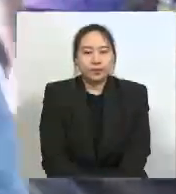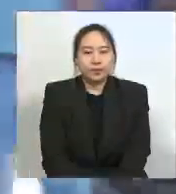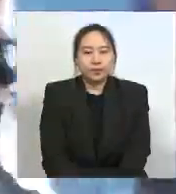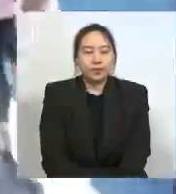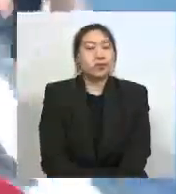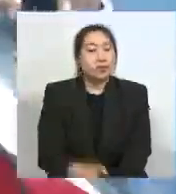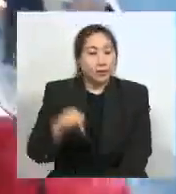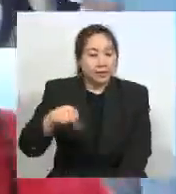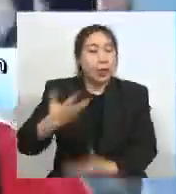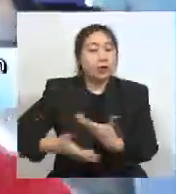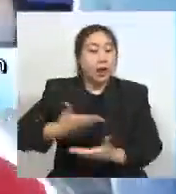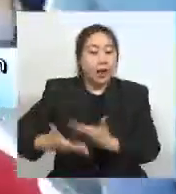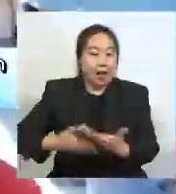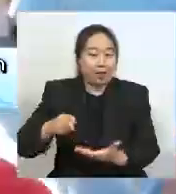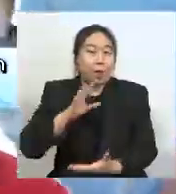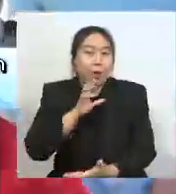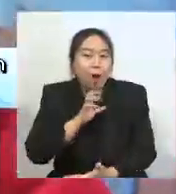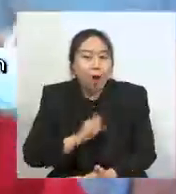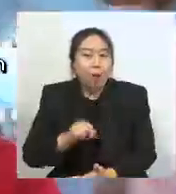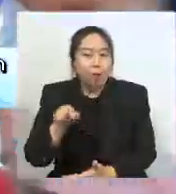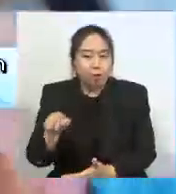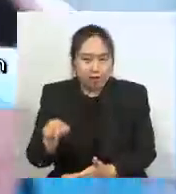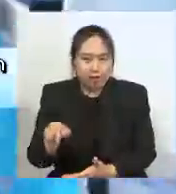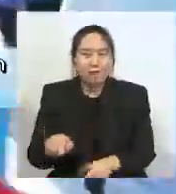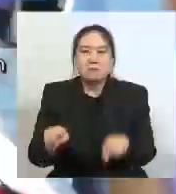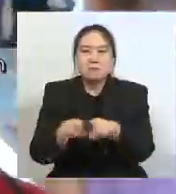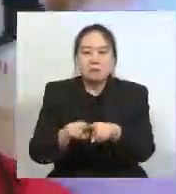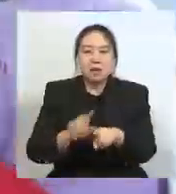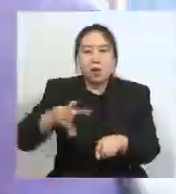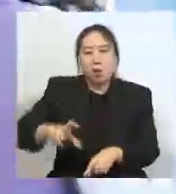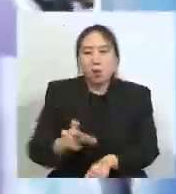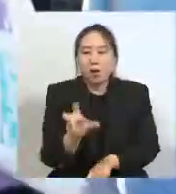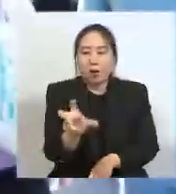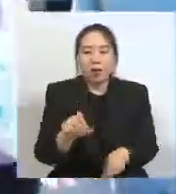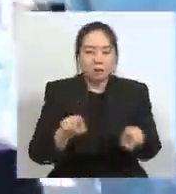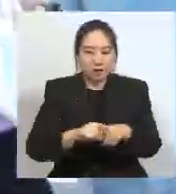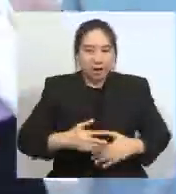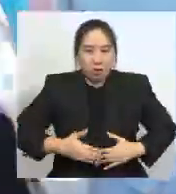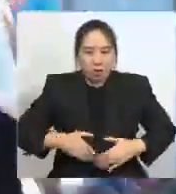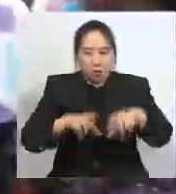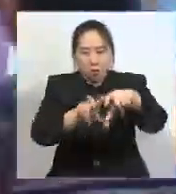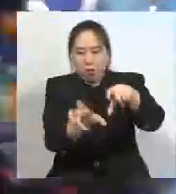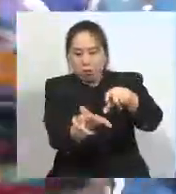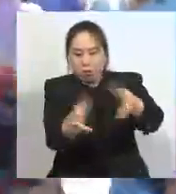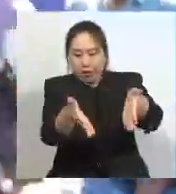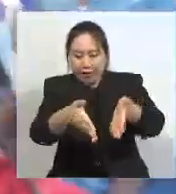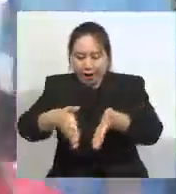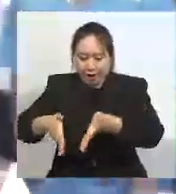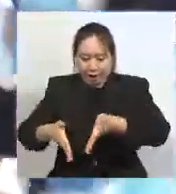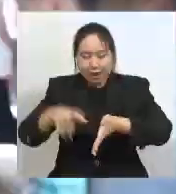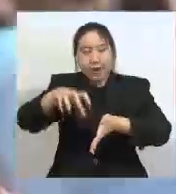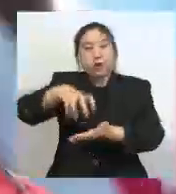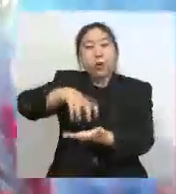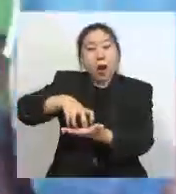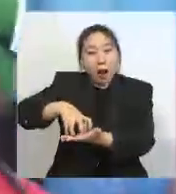ซึ่งบริเวณตลาดเก่าเยาวราชก็จะเป็นเรียกได้ว่าเป็นท้องมังกรนะคะแล้วก็ถ้าหากใครมาเดินที่ตลาดเก่าเยาวราชนะคะก็จ